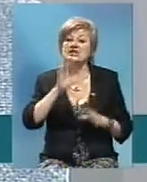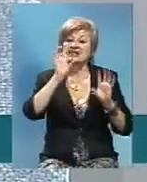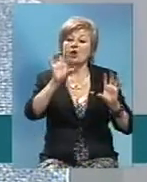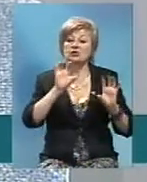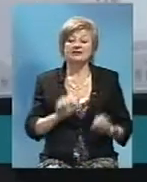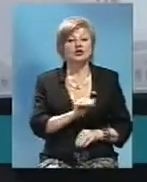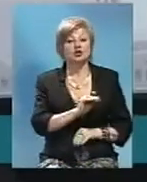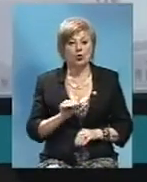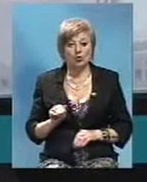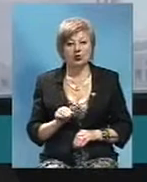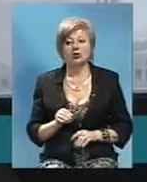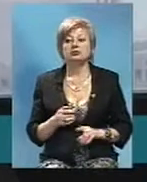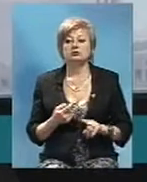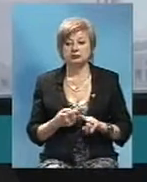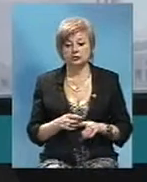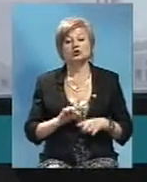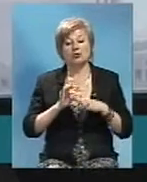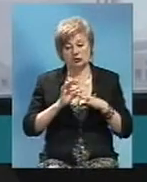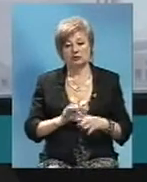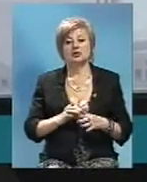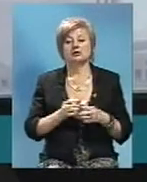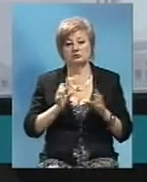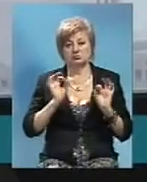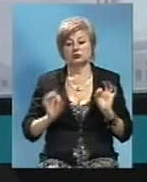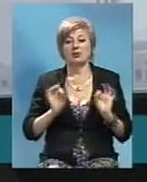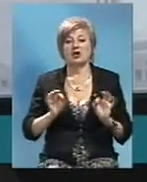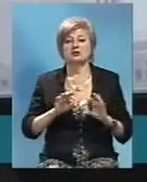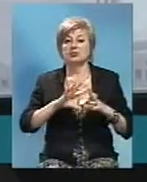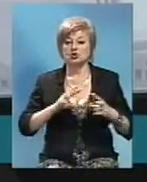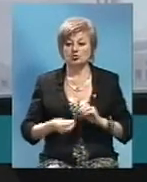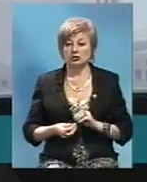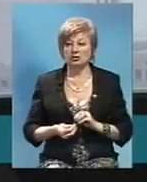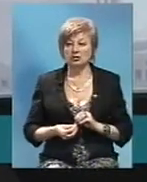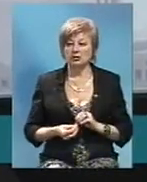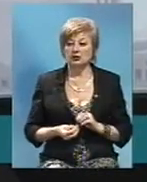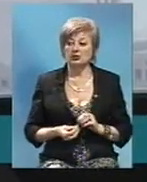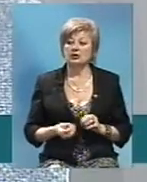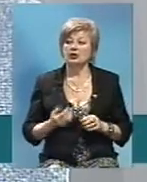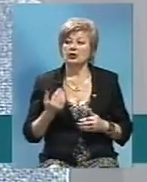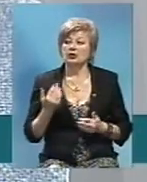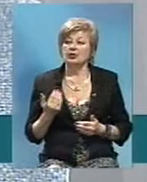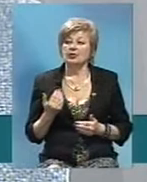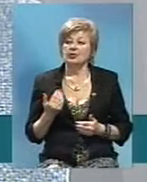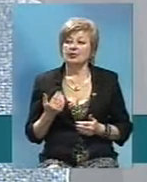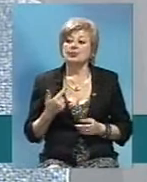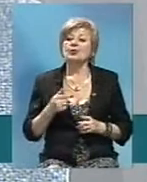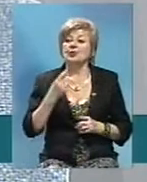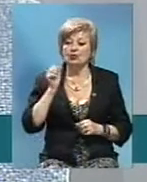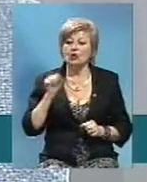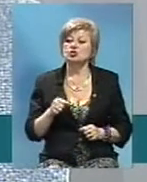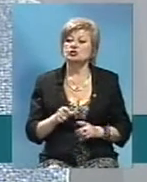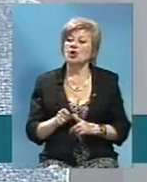все меры более чем привели к положительным результатам. Поэтому... Я тут хочу якраз правника таку відповідь, якщо